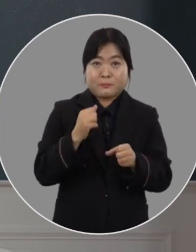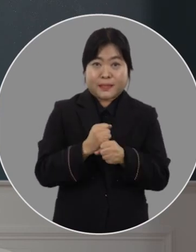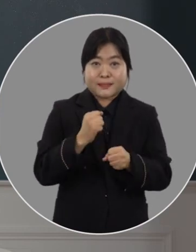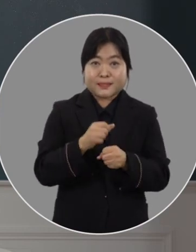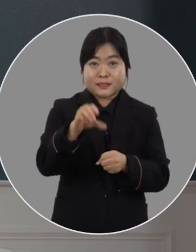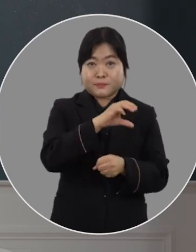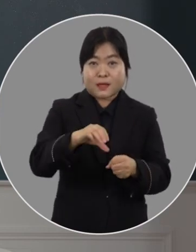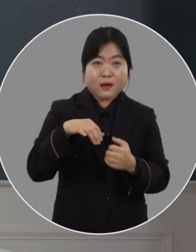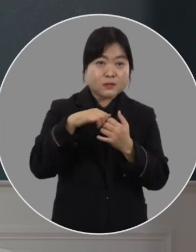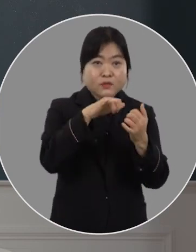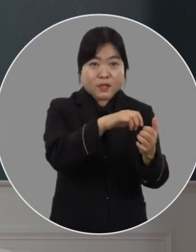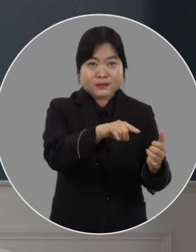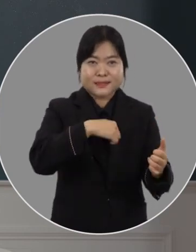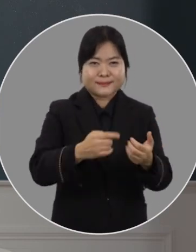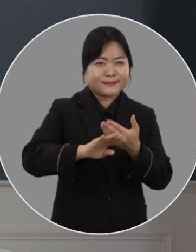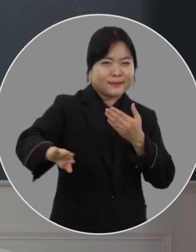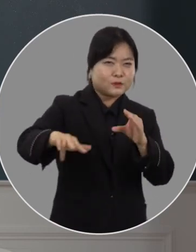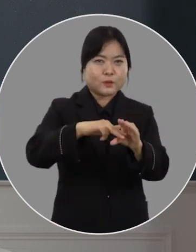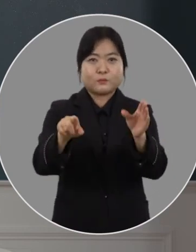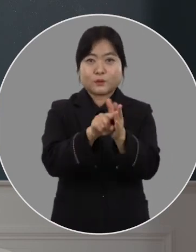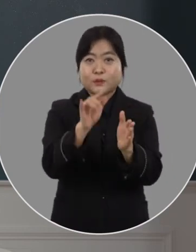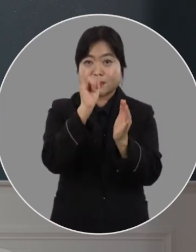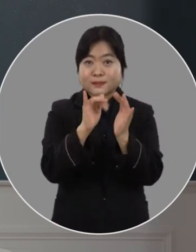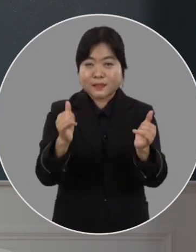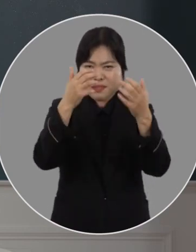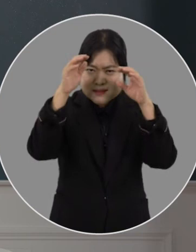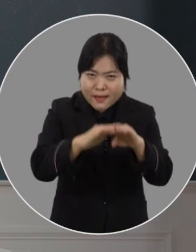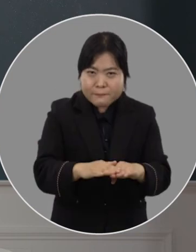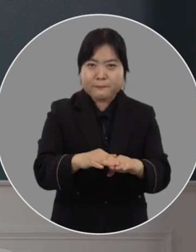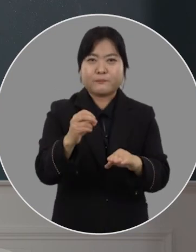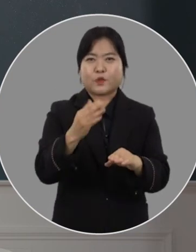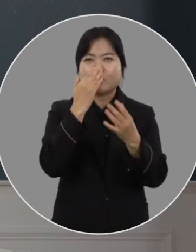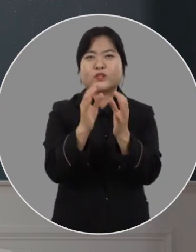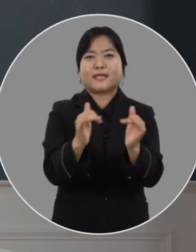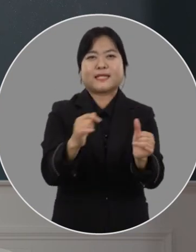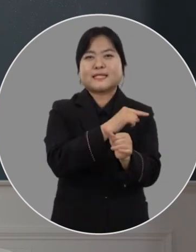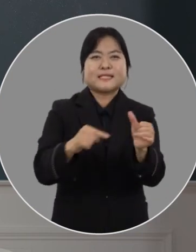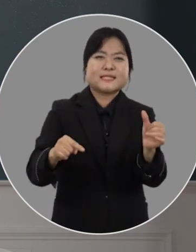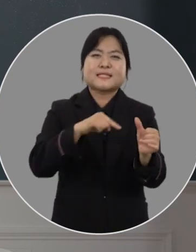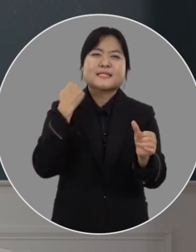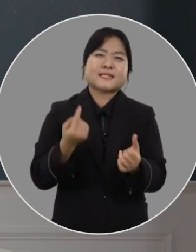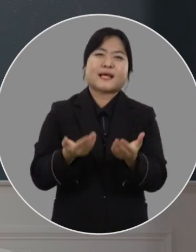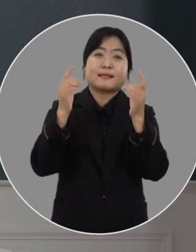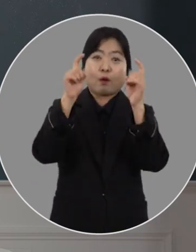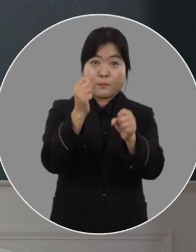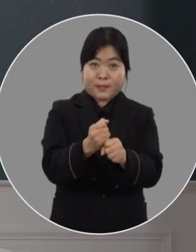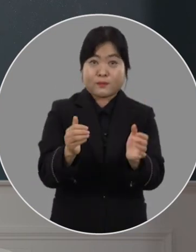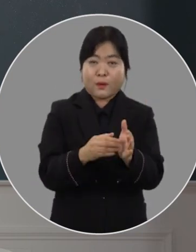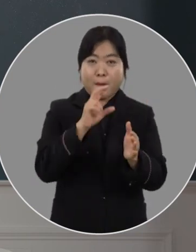그리스도교인들이 만들어냈던 십자군 전쟁에서는 자신과 다른 종교를 믿고 있었던 이슬람과 유대인들을 희생양으로